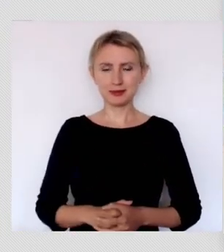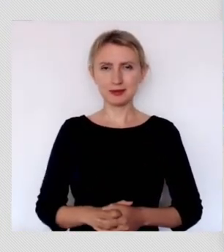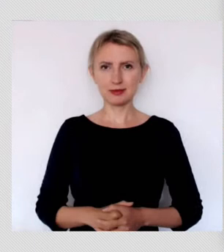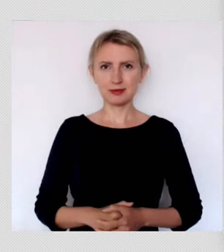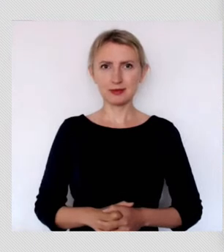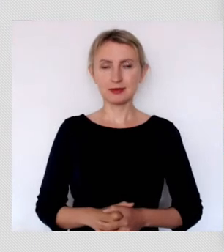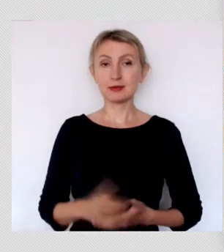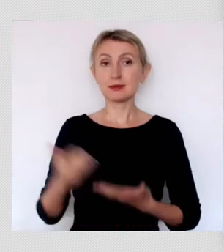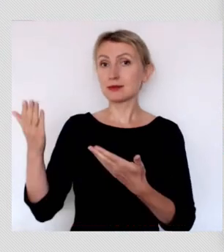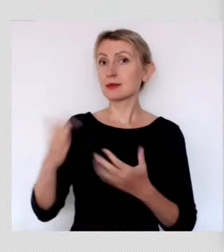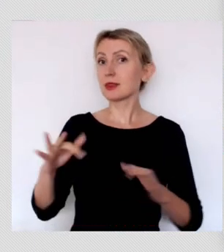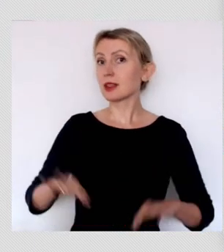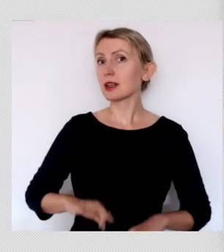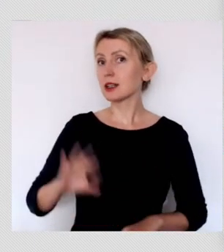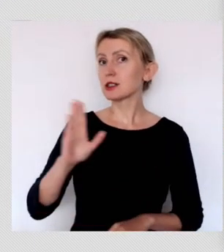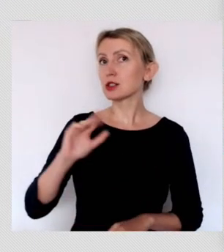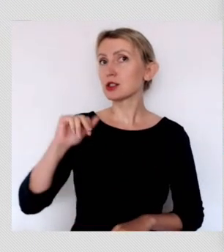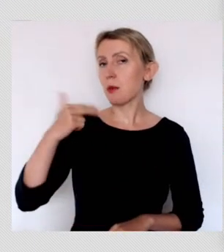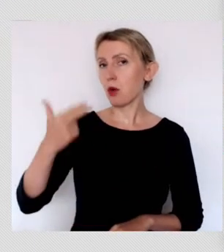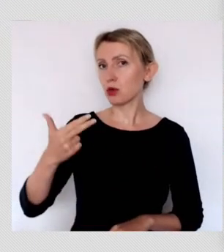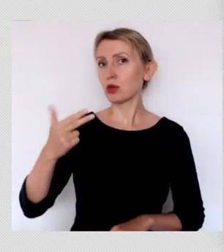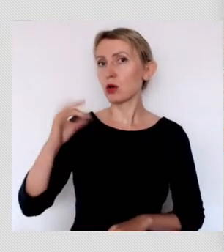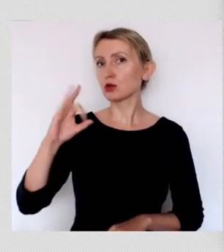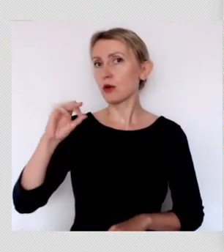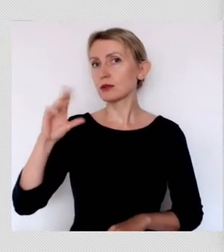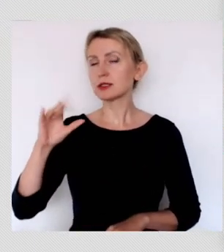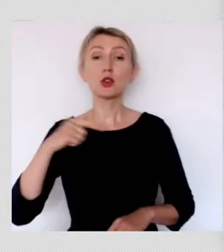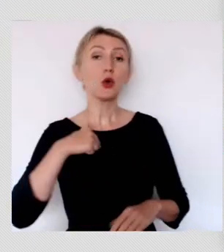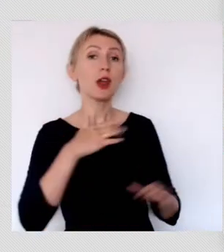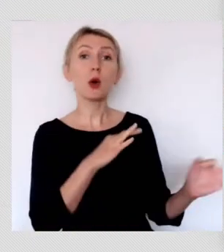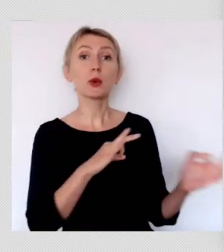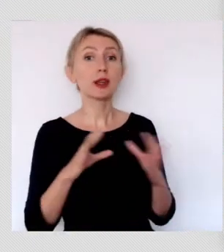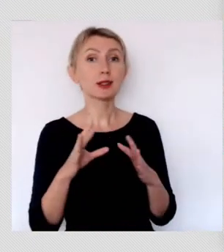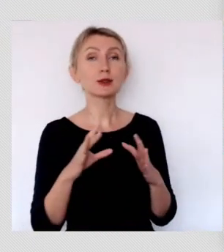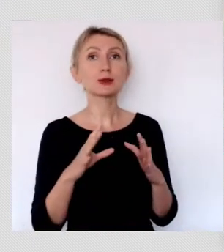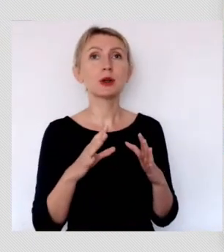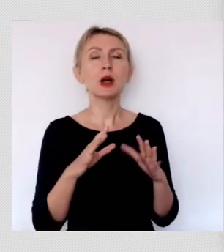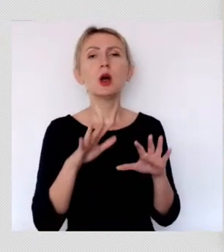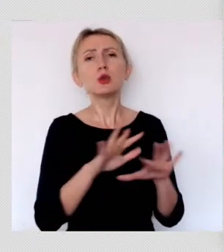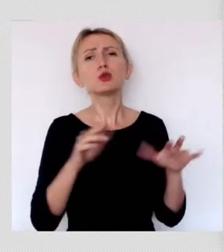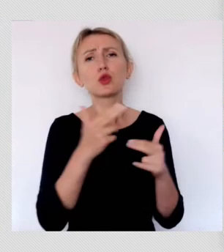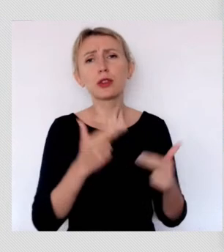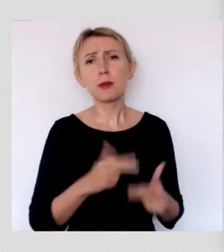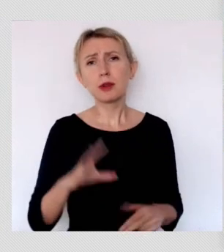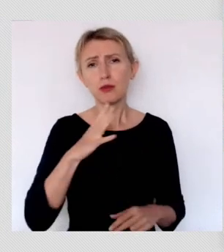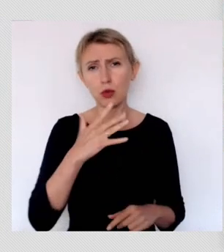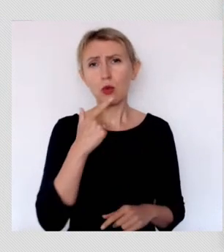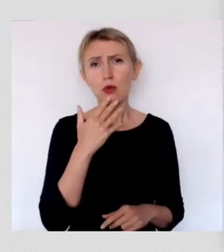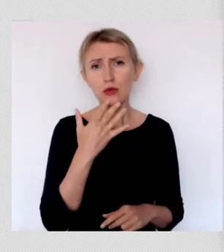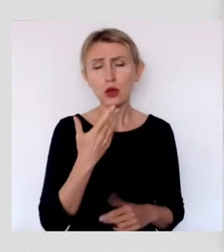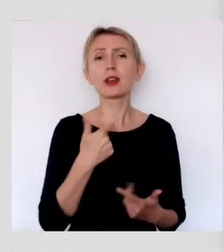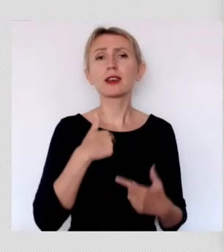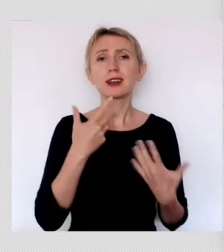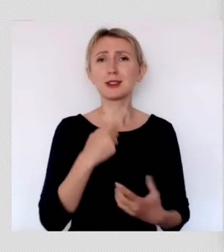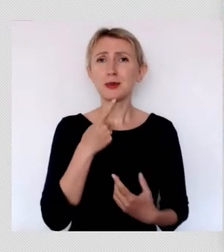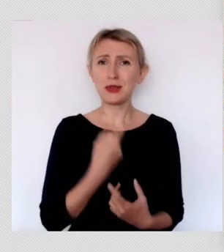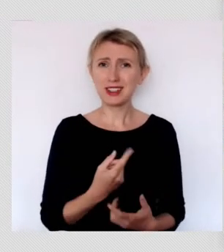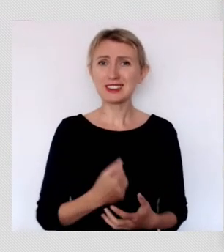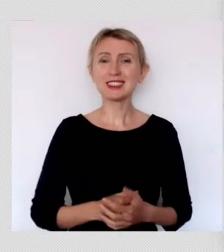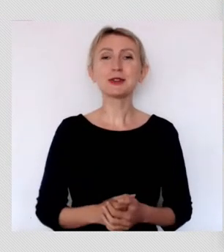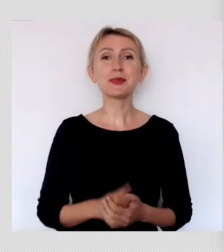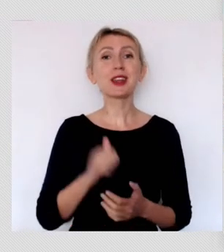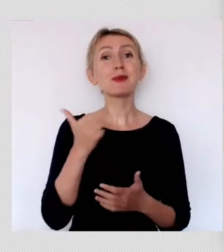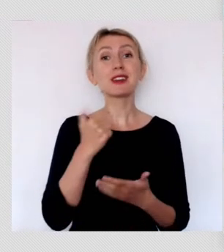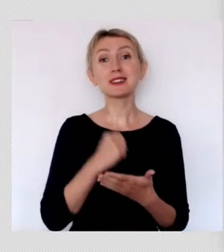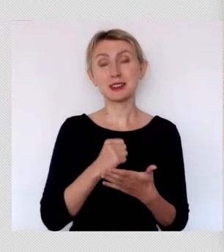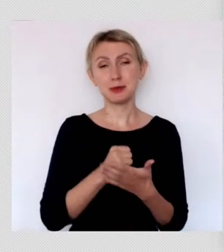Bardzo proszę, pan Szymon Osowski. To ja sobie od razu pozwolę, do takich dużo wątków zostało powiedziane, do takich, których chciałbym się odnieść. To pierwsza taka